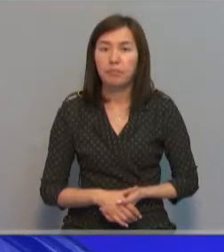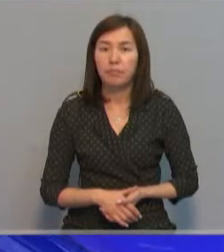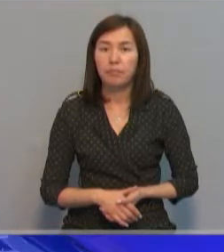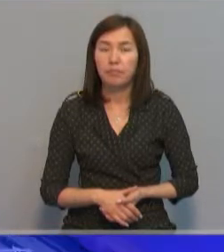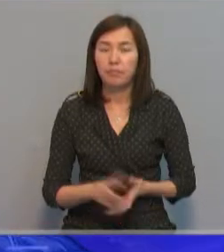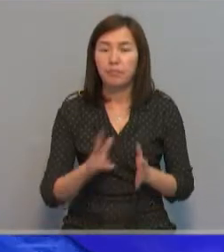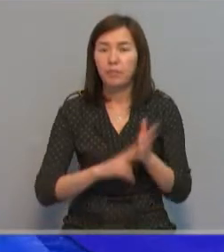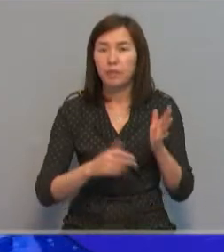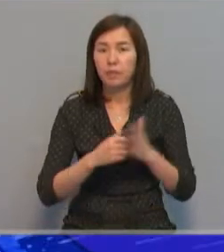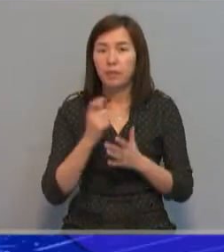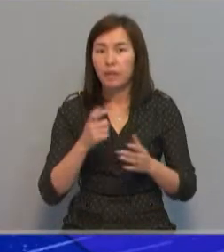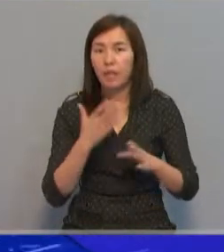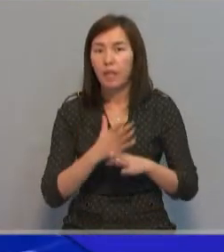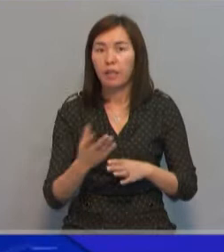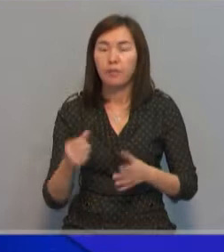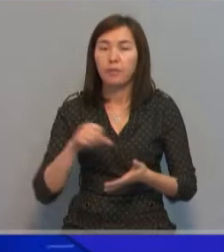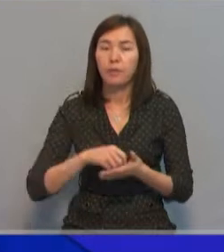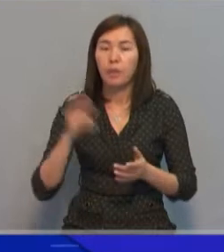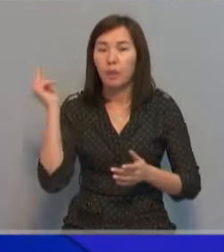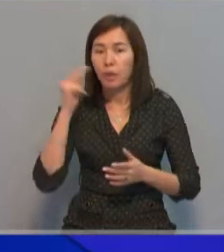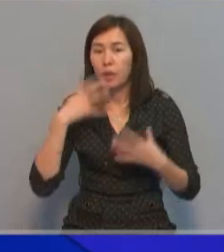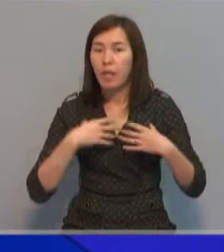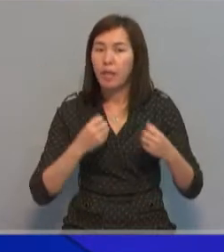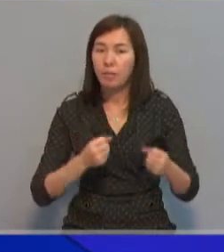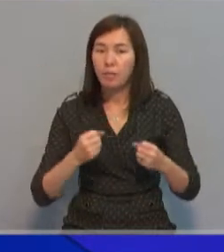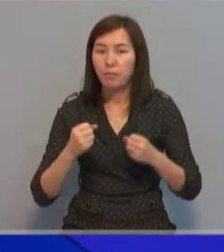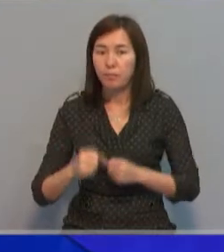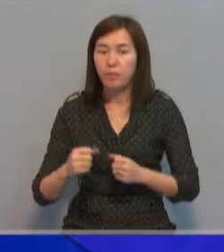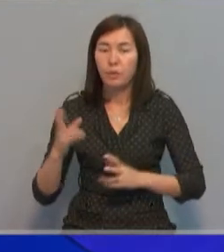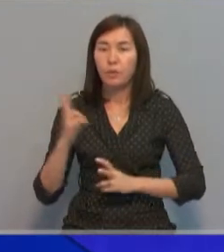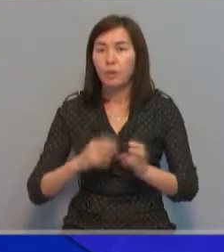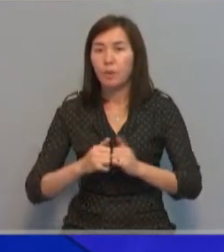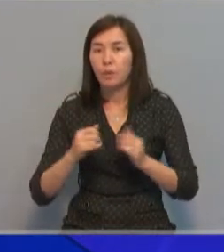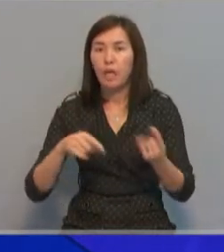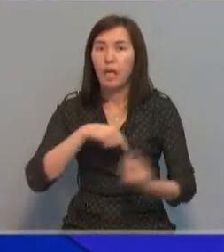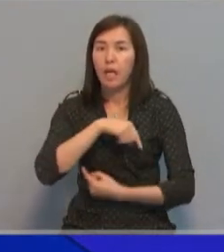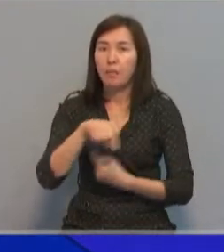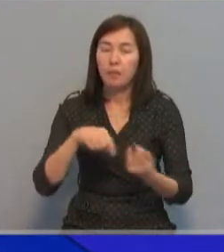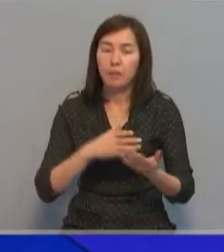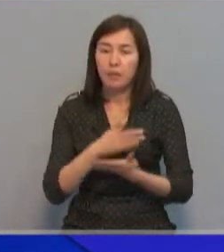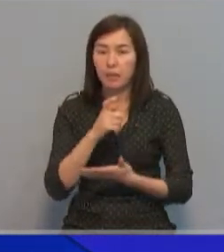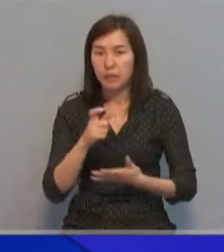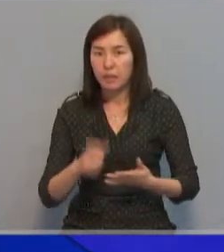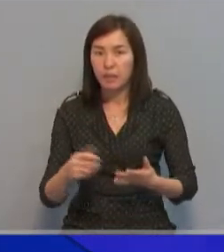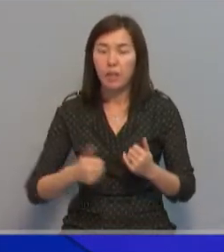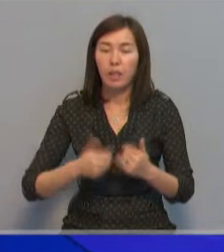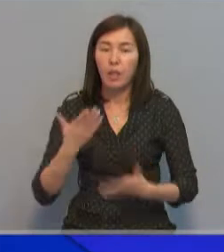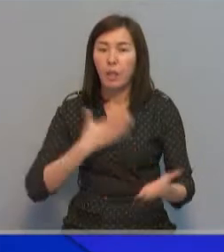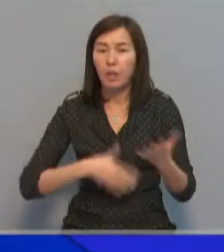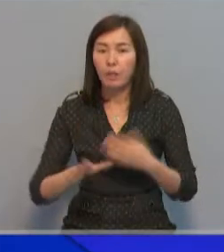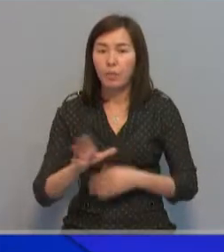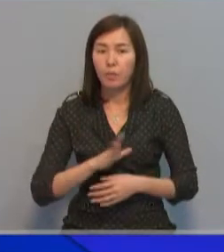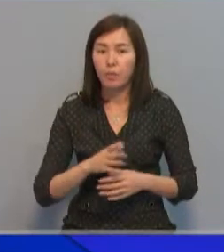Марапат алған 80-ге жуық азамат әр саланың өкілдері білім беру, денсаулық сақтау, өндіріс пен бизнес саласында қызмет етіп жүрген азаматтардың мәртебесі биік